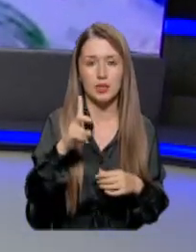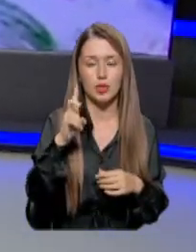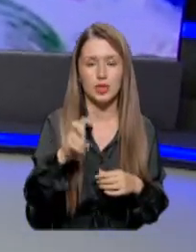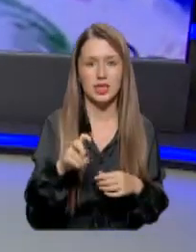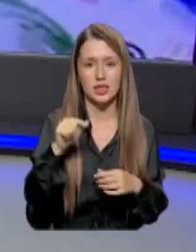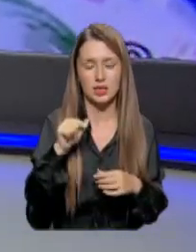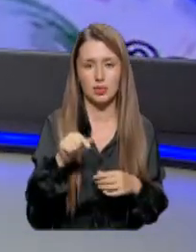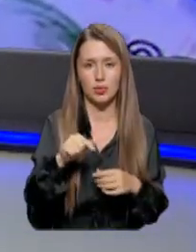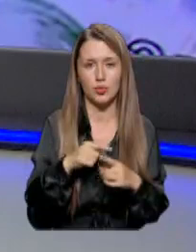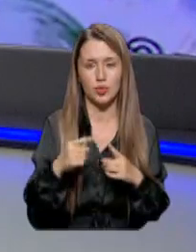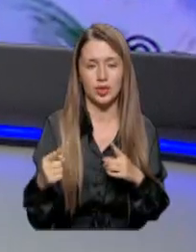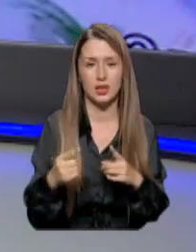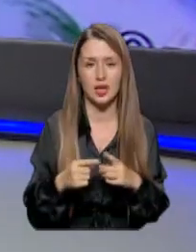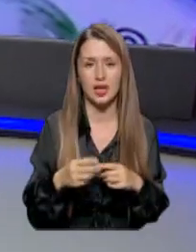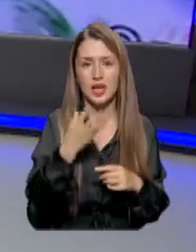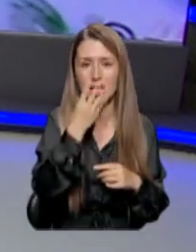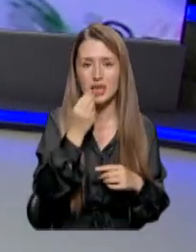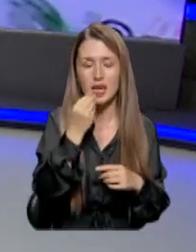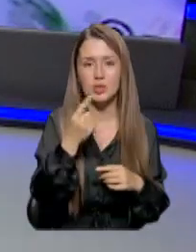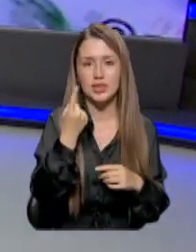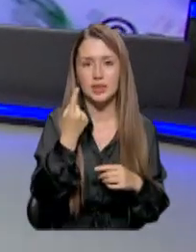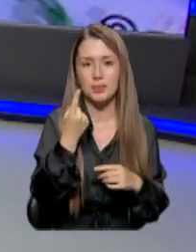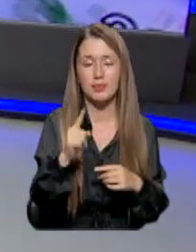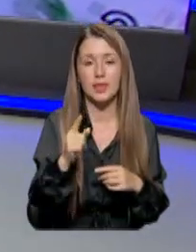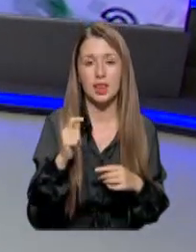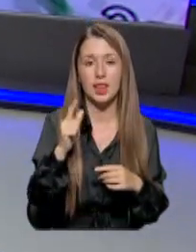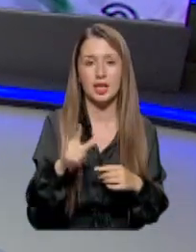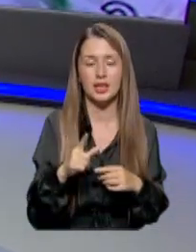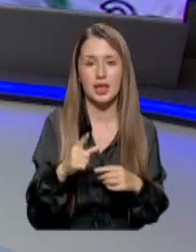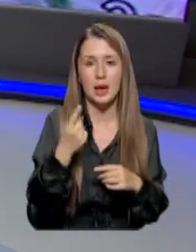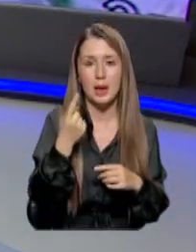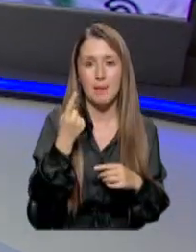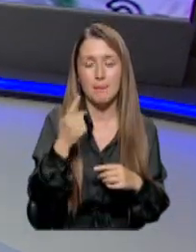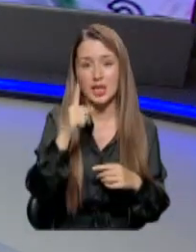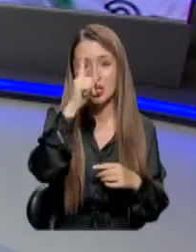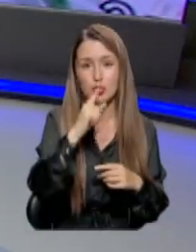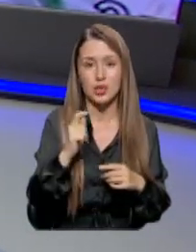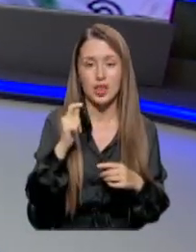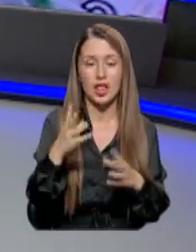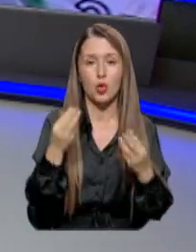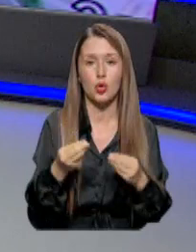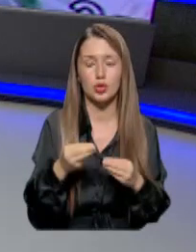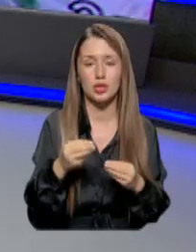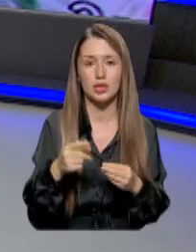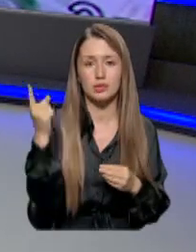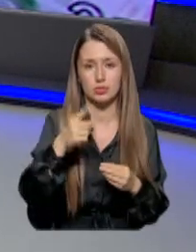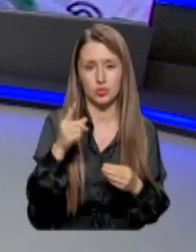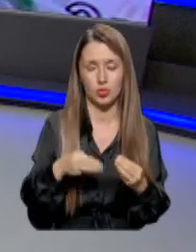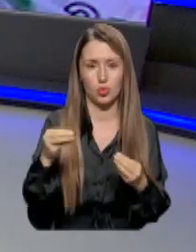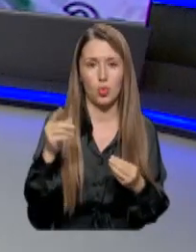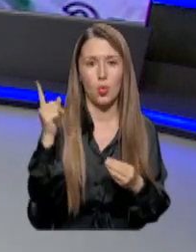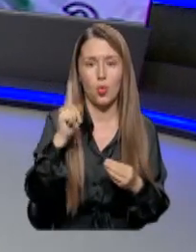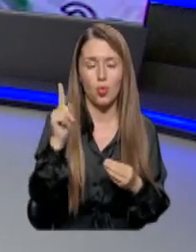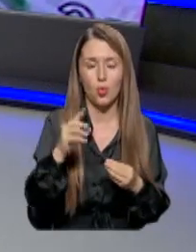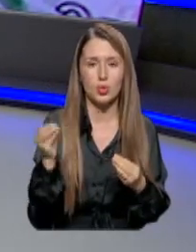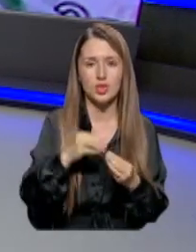2018'den bu yana ikramiyesi 1000 liradan sadece 1100 liraya çıkarıldı. %10 zam yapıldı ama 4